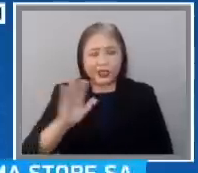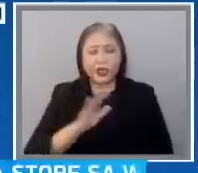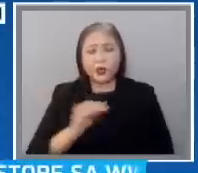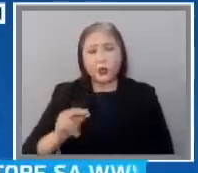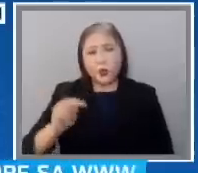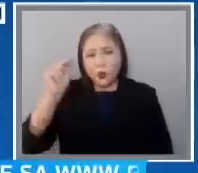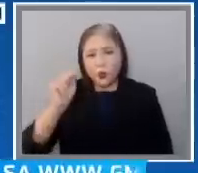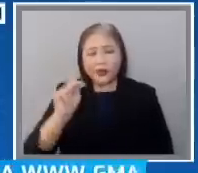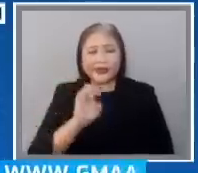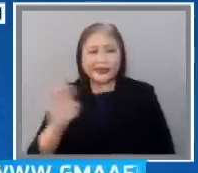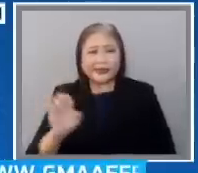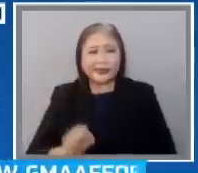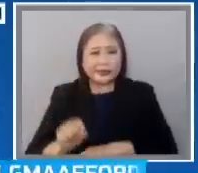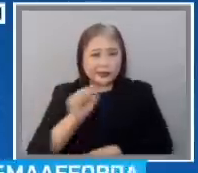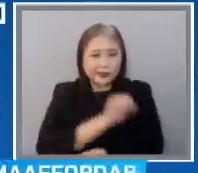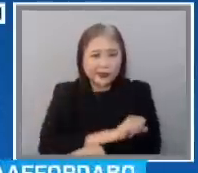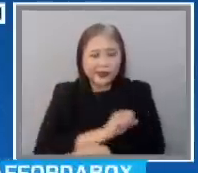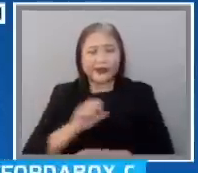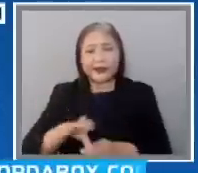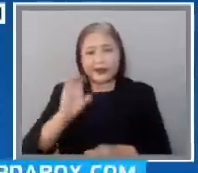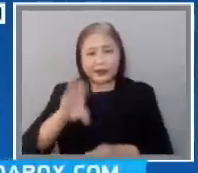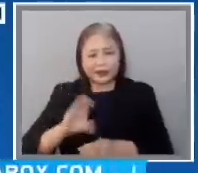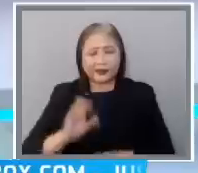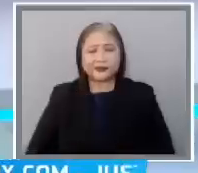ng Caraga Region.